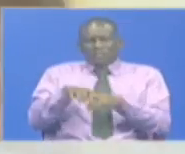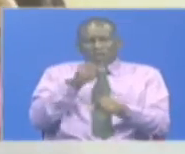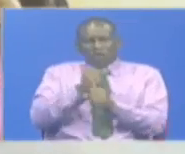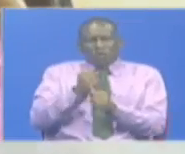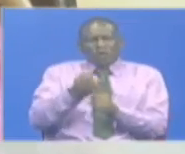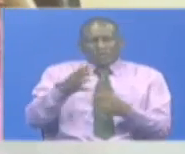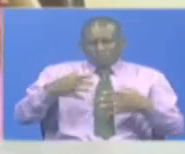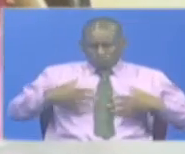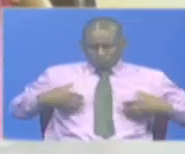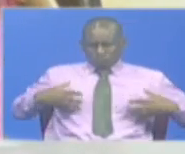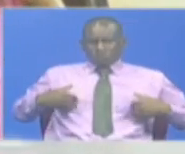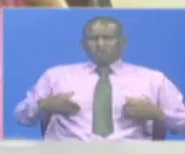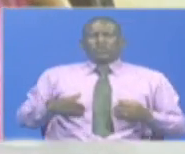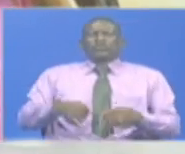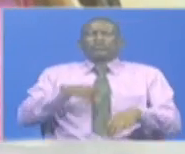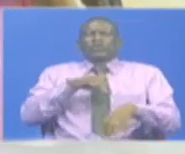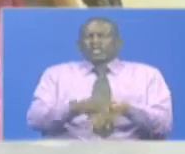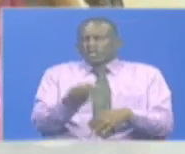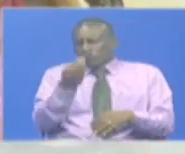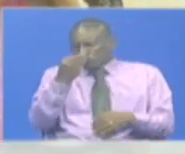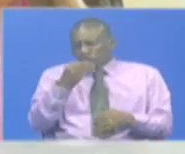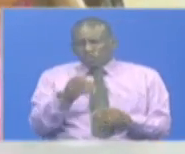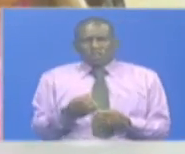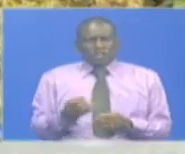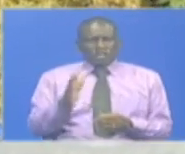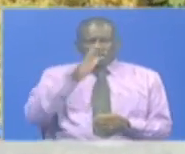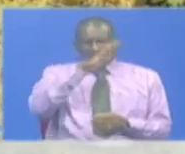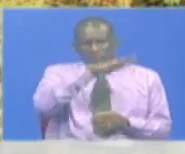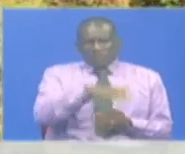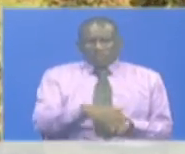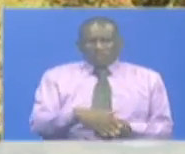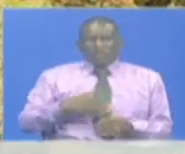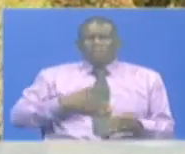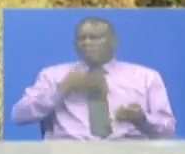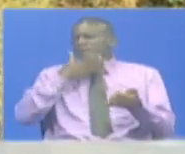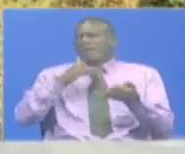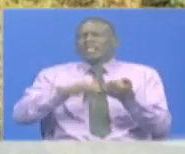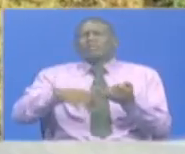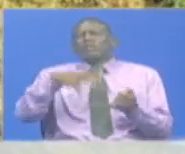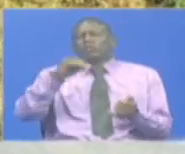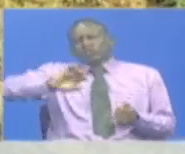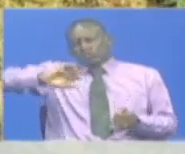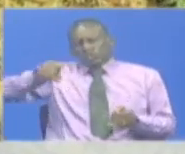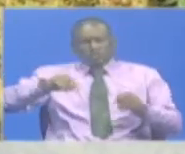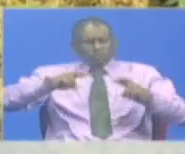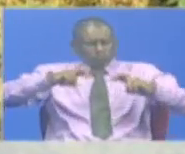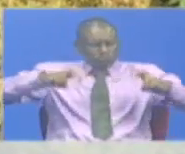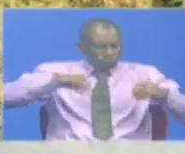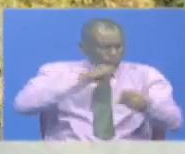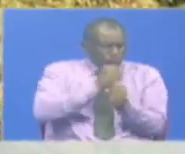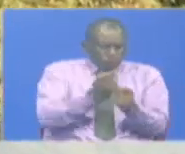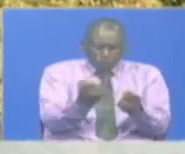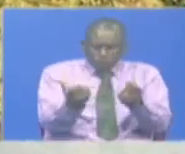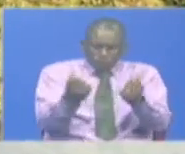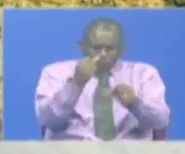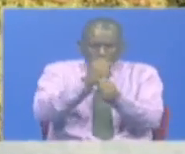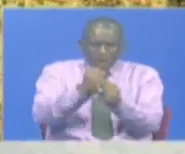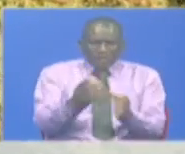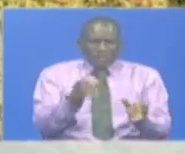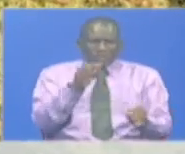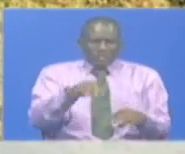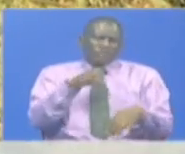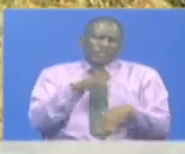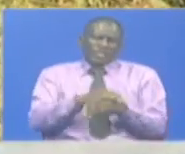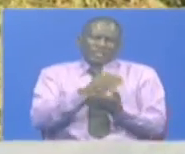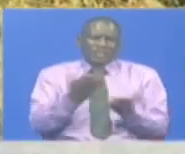the table every evening. Stari ni mzee pengine aende huko town atafute tafute kama akipata chochote